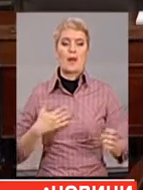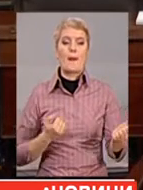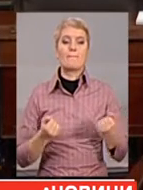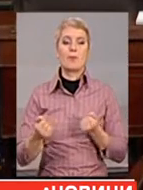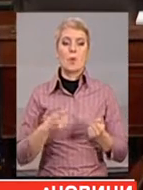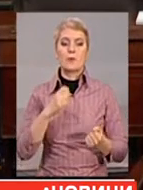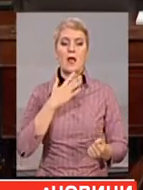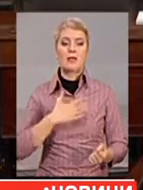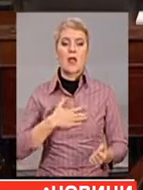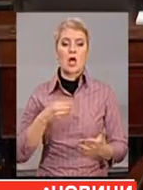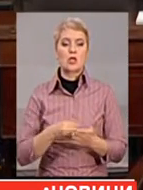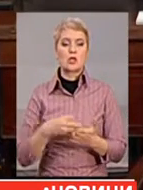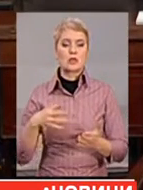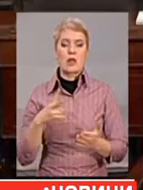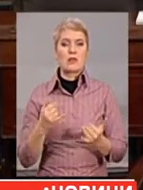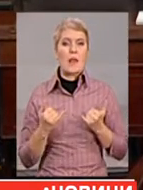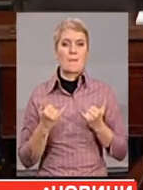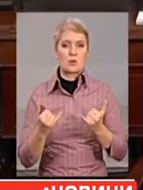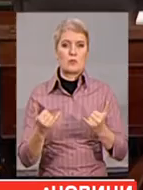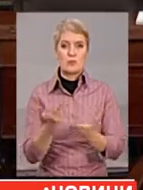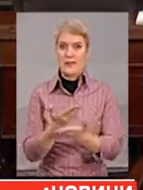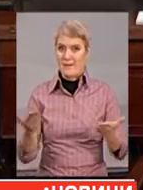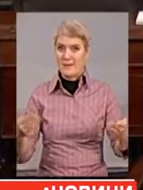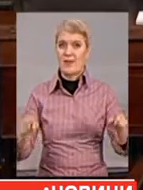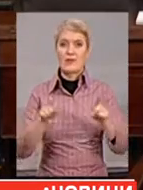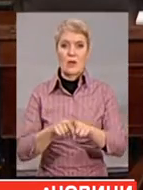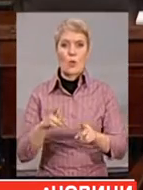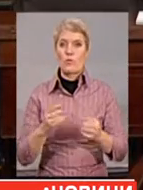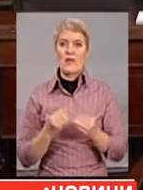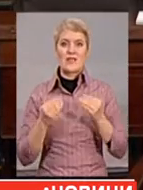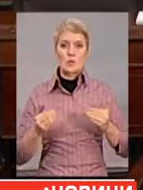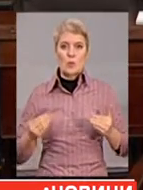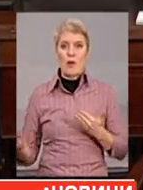не поступлюся ні на дюйм. Ви також не повинні відступати, якщо знаєте, що правда на вашому боці.